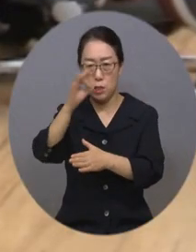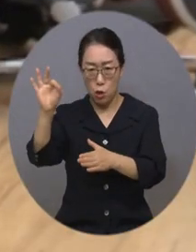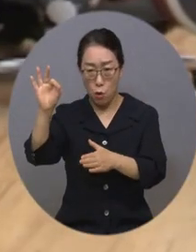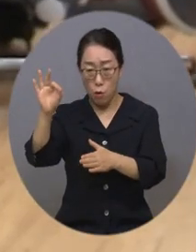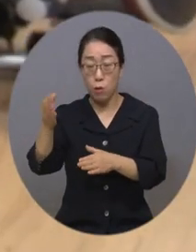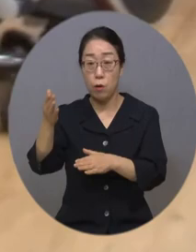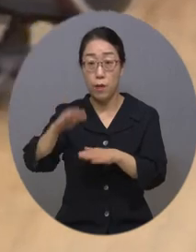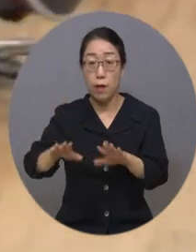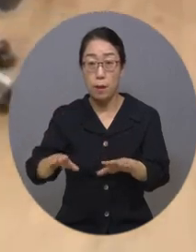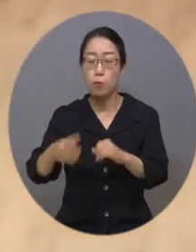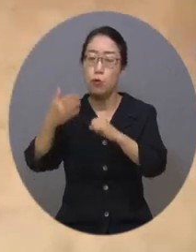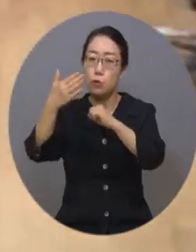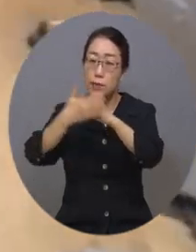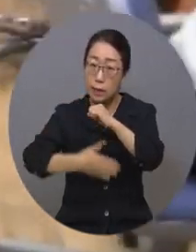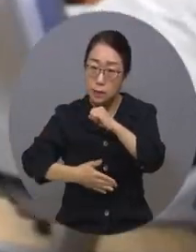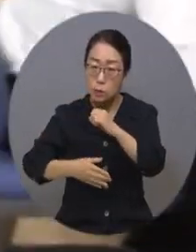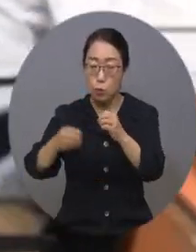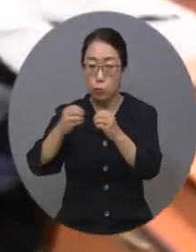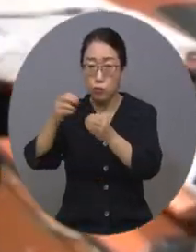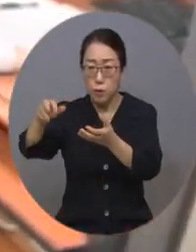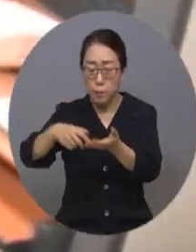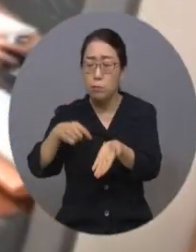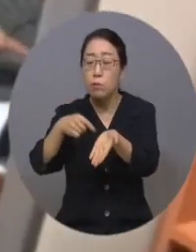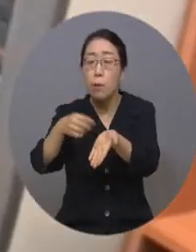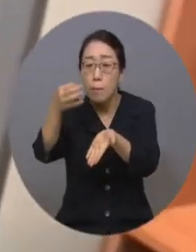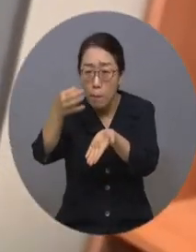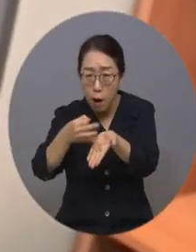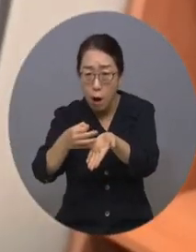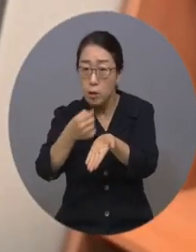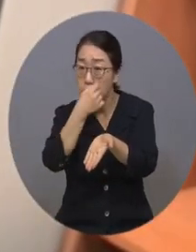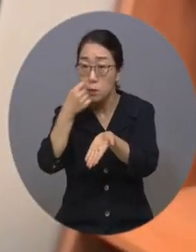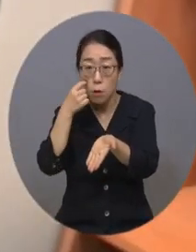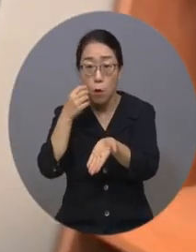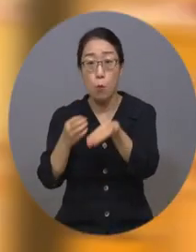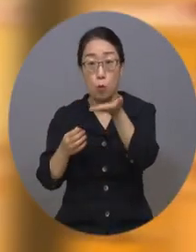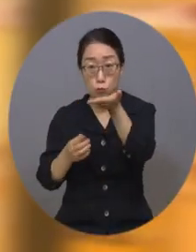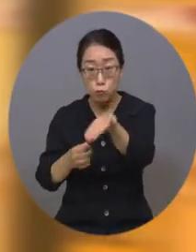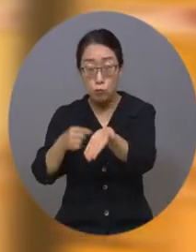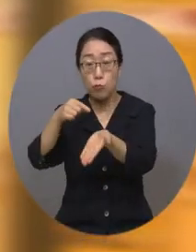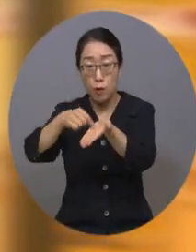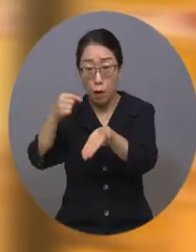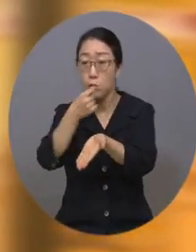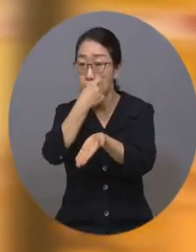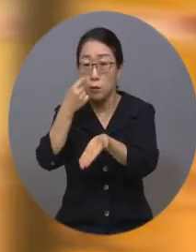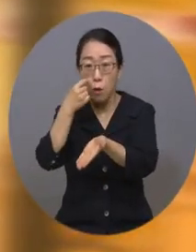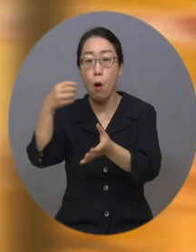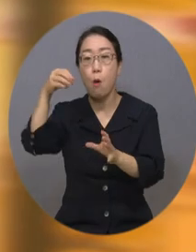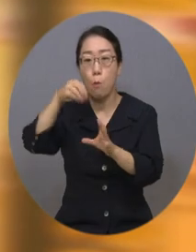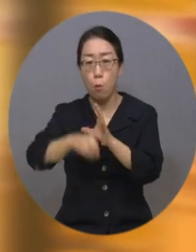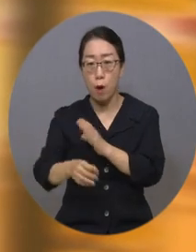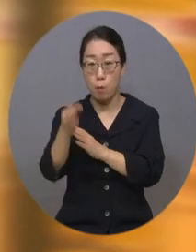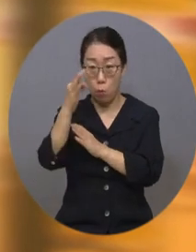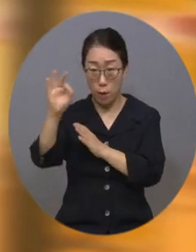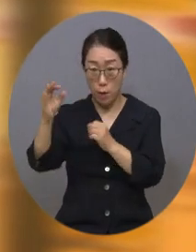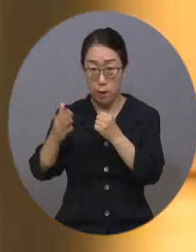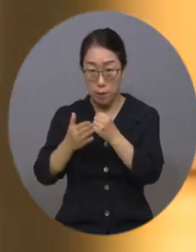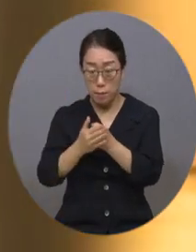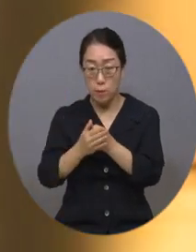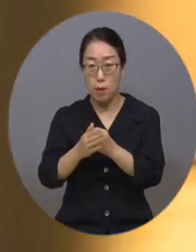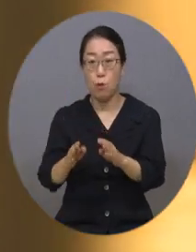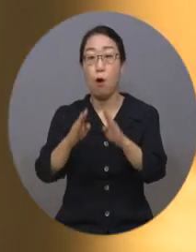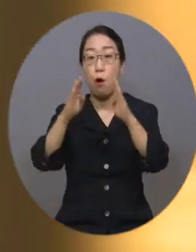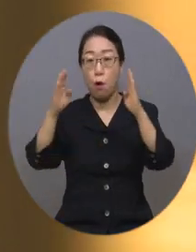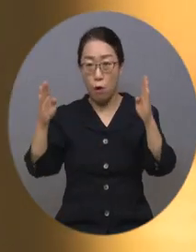앞으로는 사진과 문자 등 피해 입증이 가능한 증거들을 다양하게 인정함으로써 선택의 폭을 넓히고